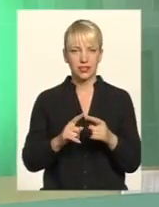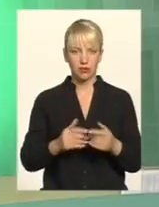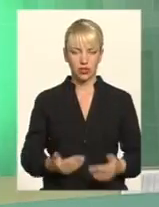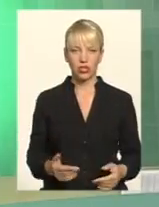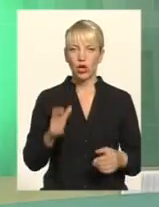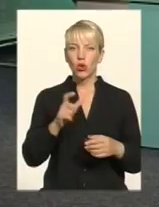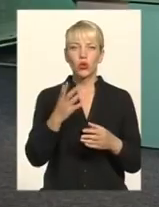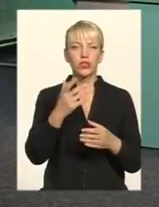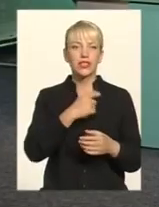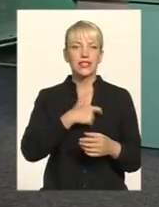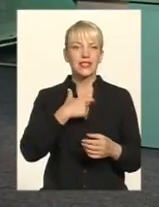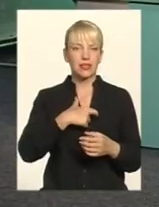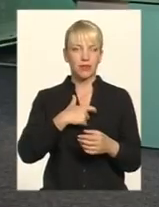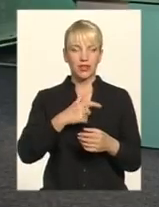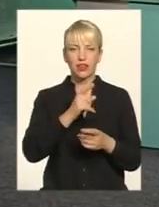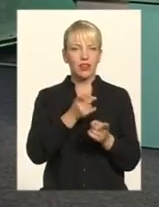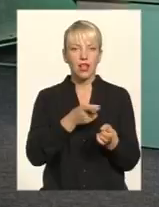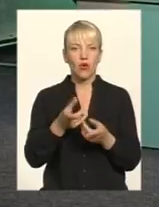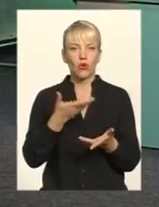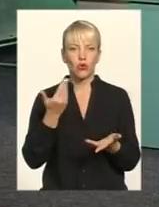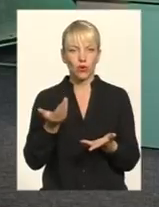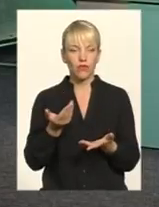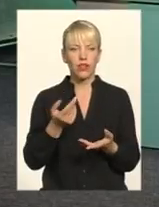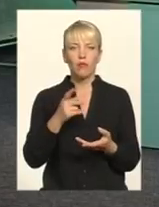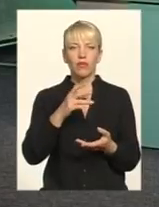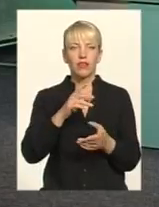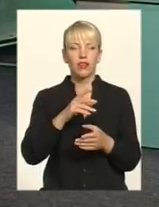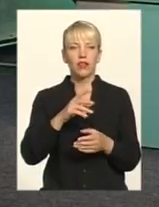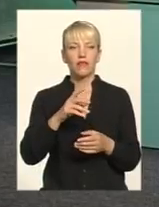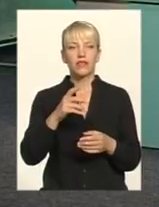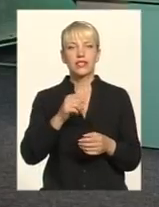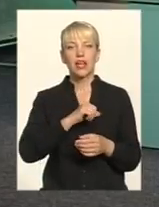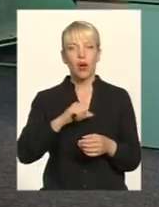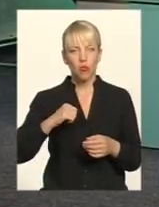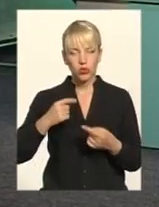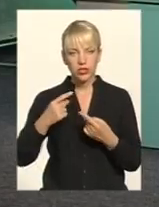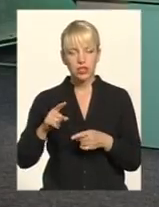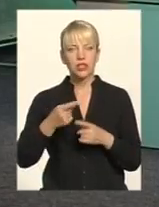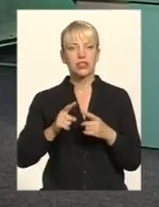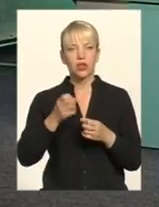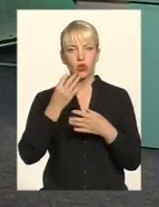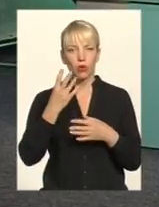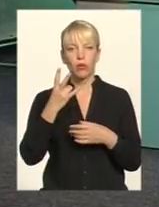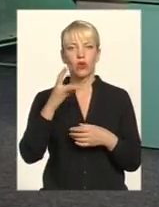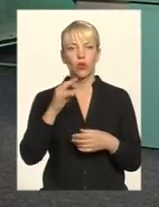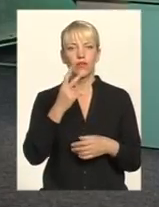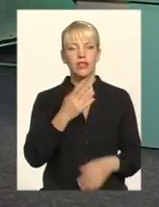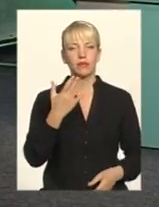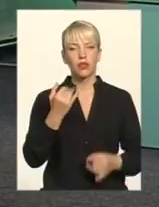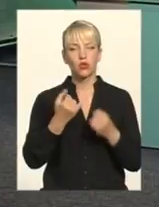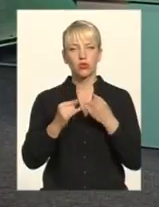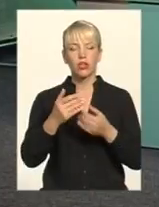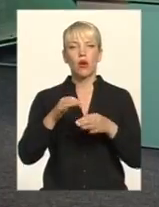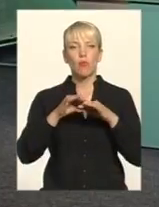не готові брати на себе відповідальність? Самостійність – це добре, але з 25 жовтня, провівши вибори, ми маємо перехідний етап.